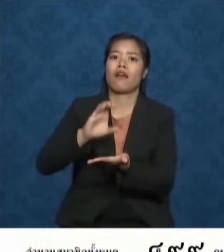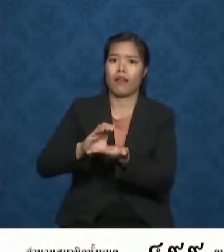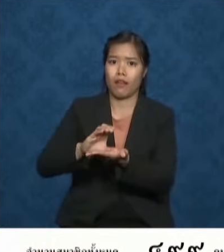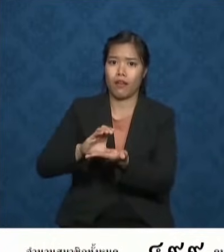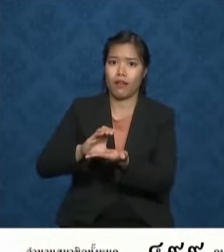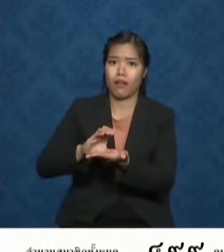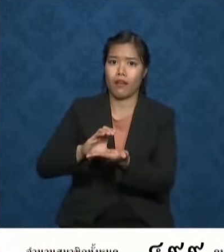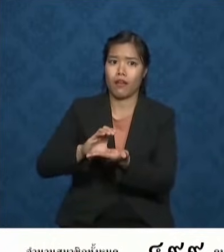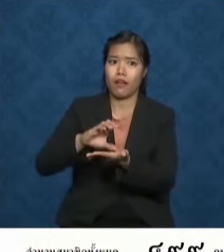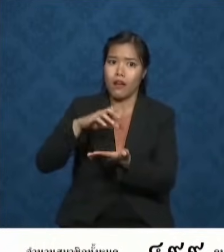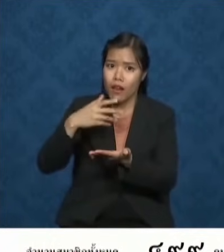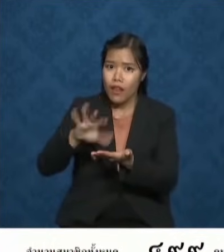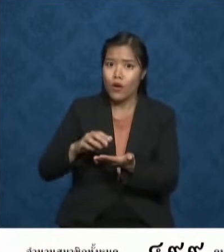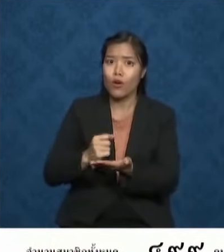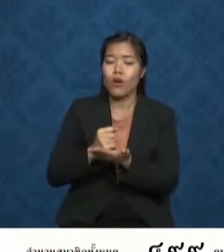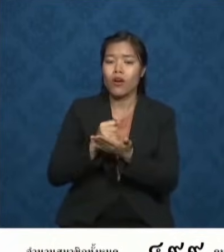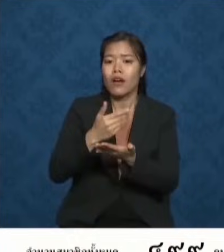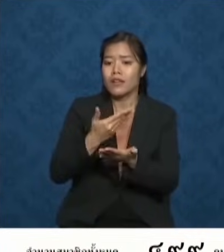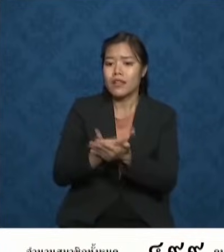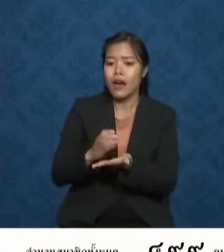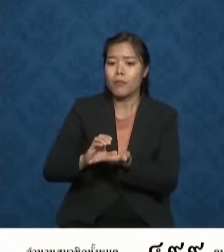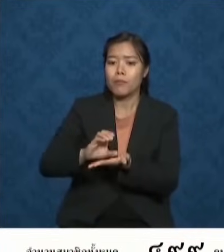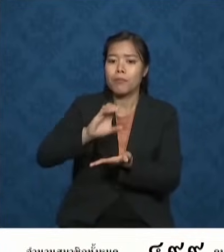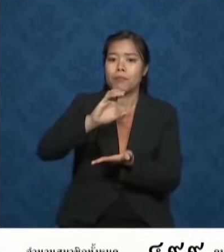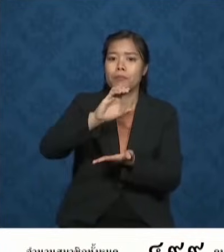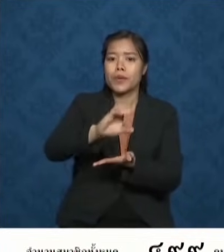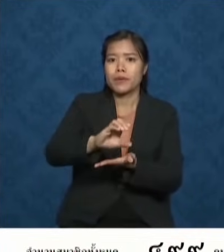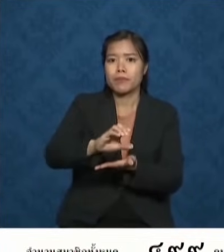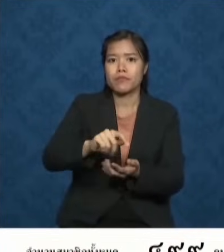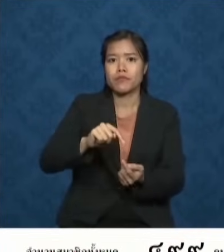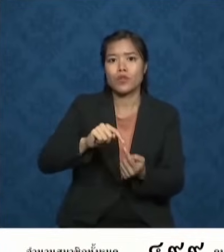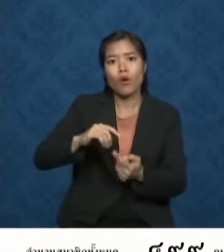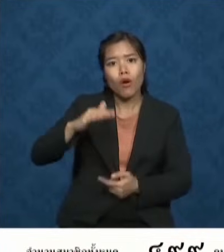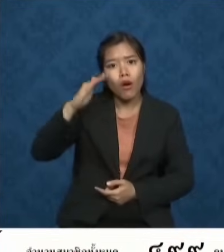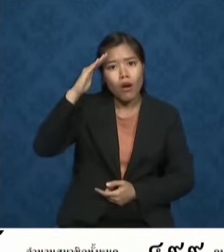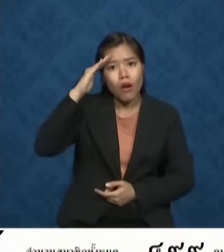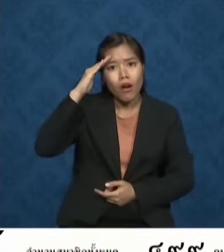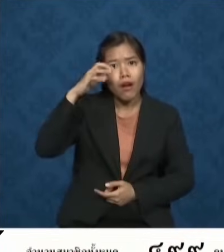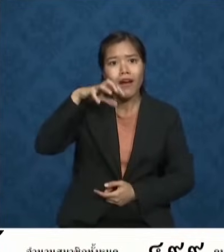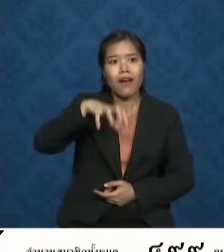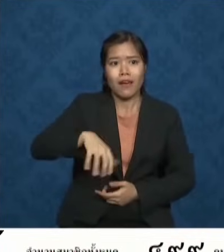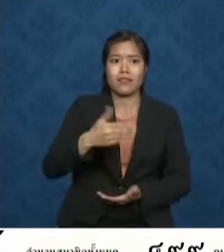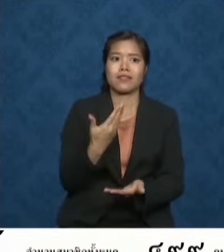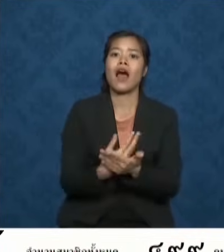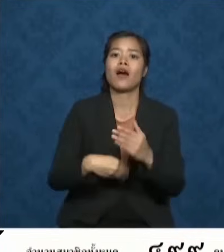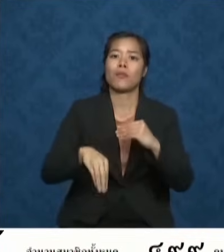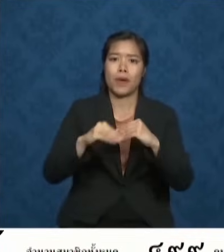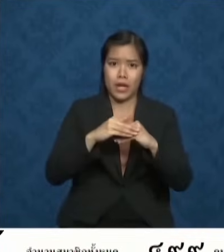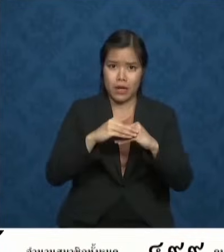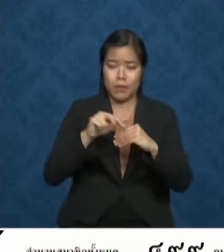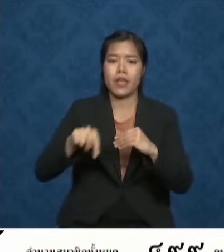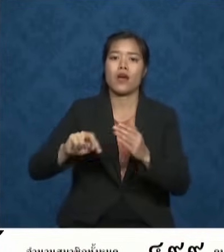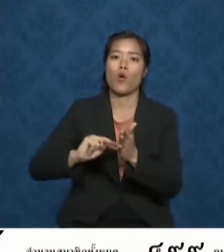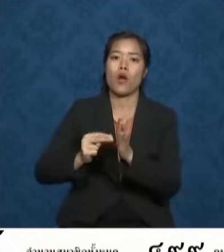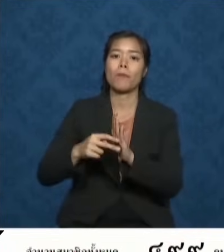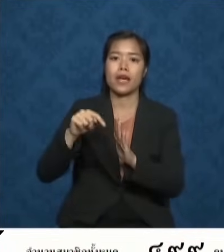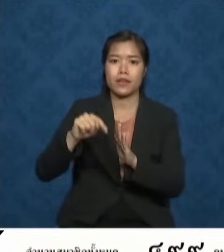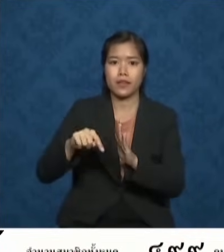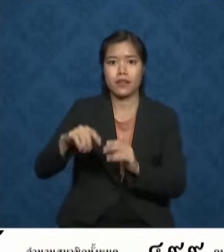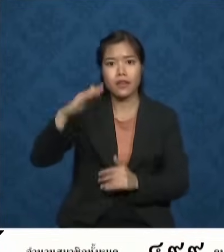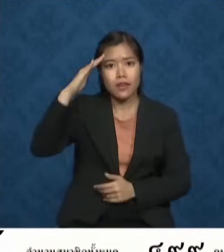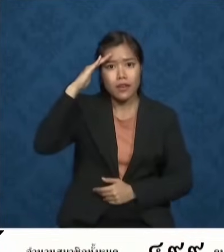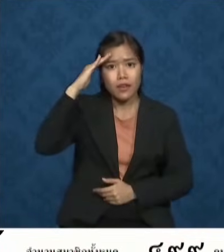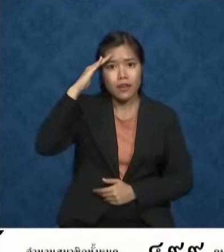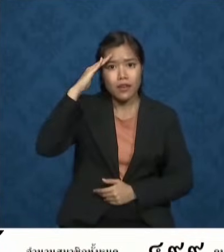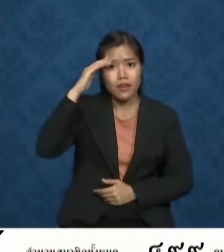กทำให้งบกองทัพสูงขึ้นก็โดนข้อหาว่ากองทัพทำไมงบสูงขึ้นวันนี้กองทัพต้อง